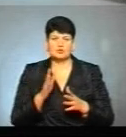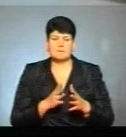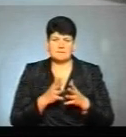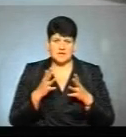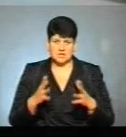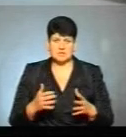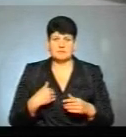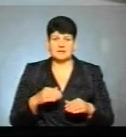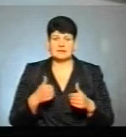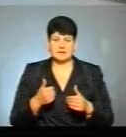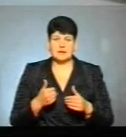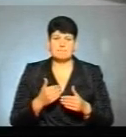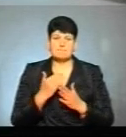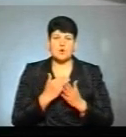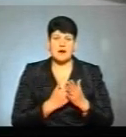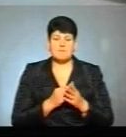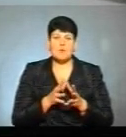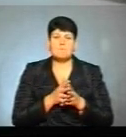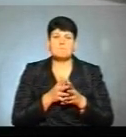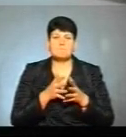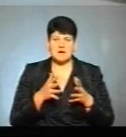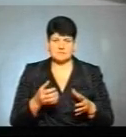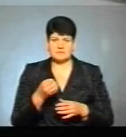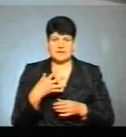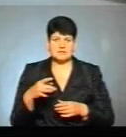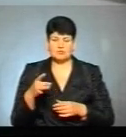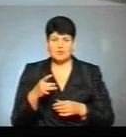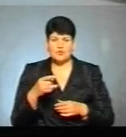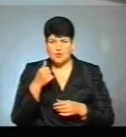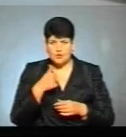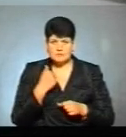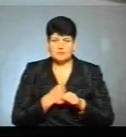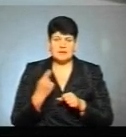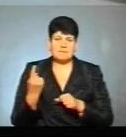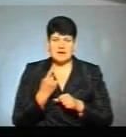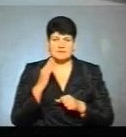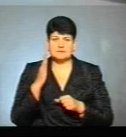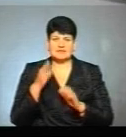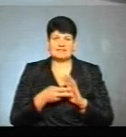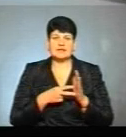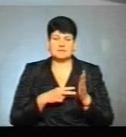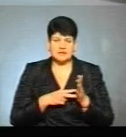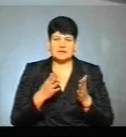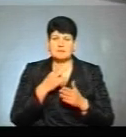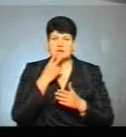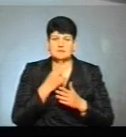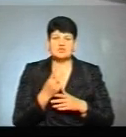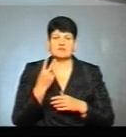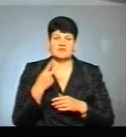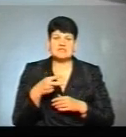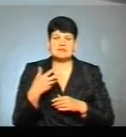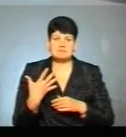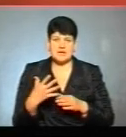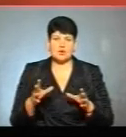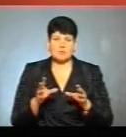більше. Ми поставили програму максимум, тому що в 2015 році ми розробили перший перспективний план, який передбачав